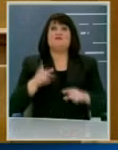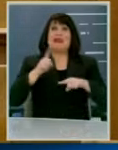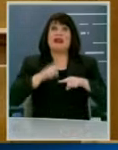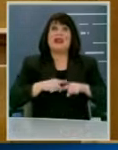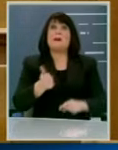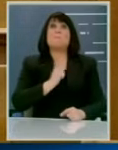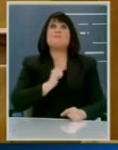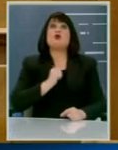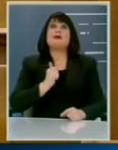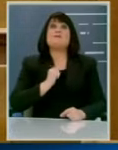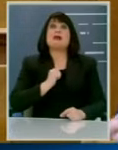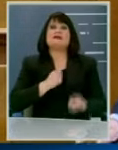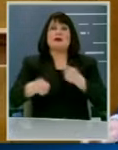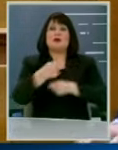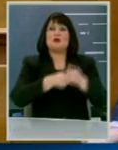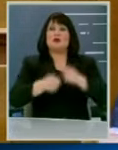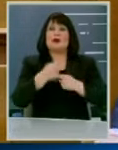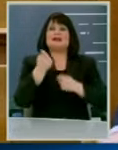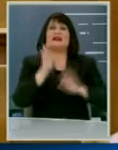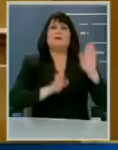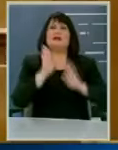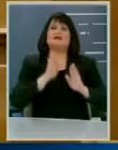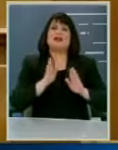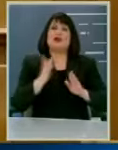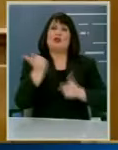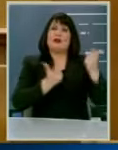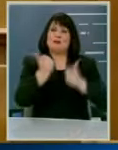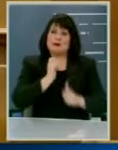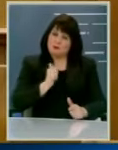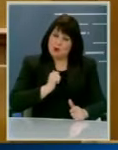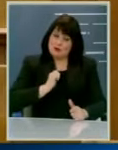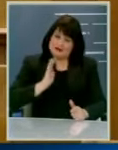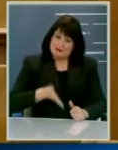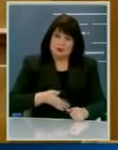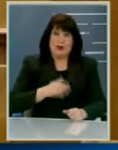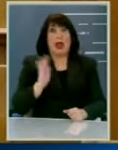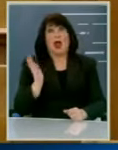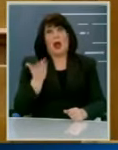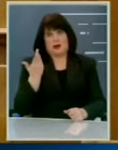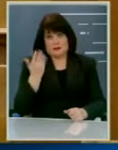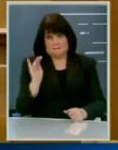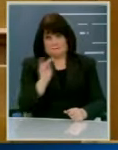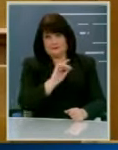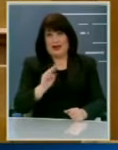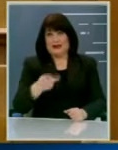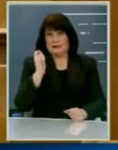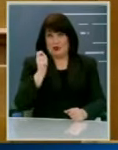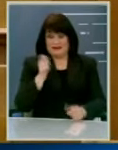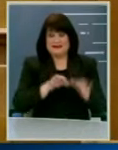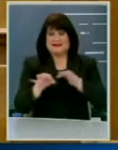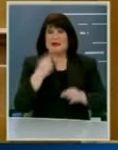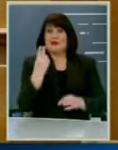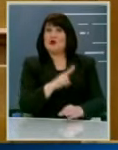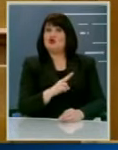αγορές χρήματος. Αν λοιπόν, κυρίες και κύριοι της αντιπολίτευσης, το σχέδιό